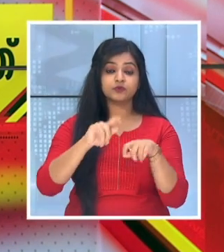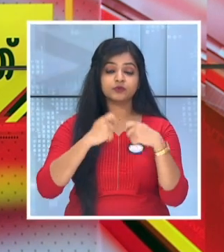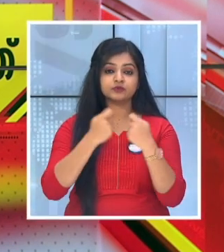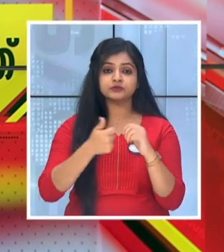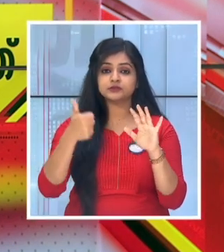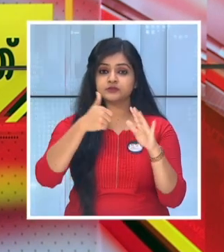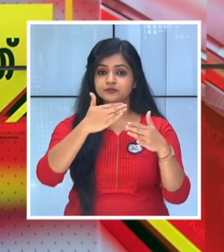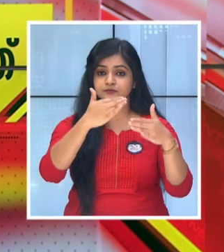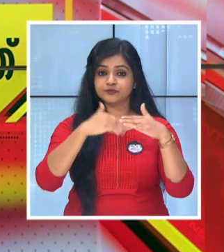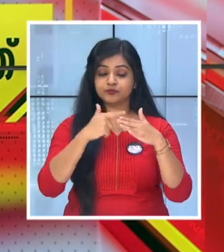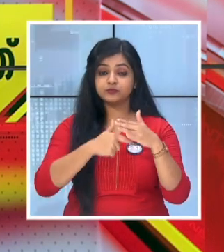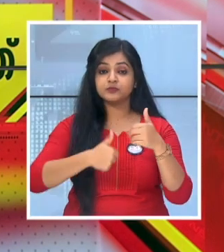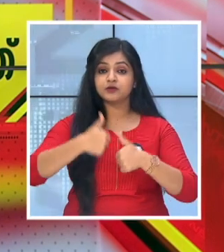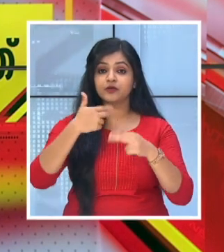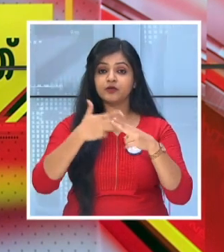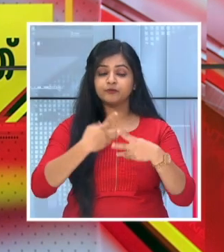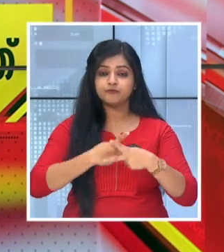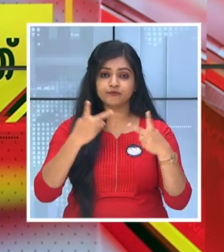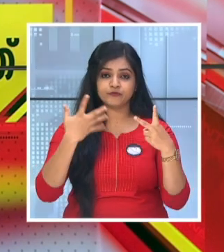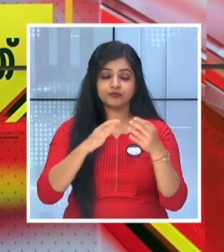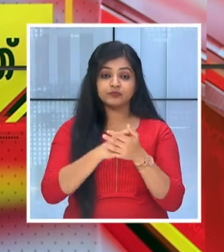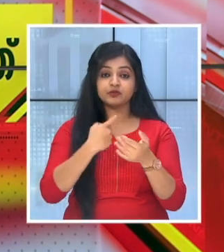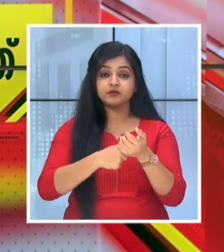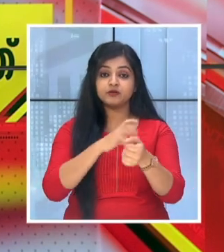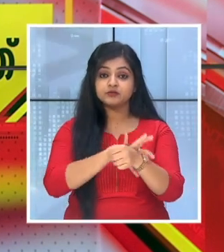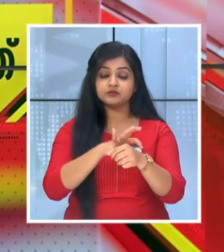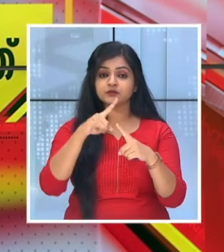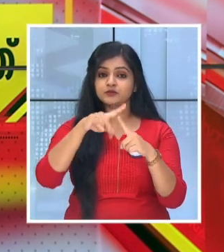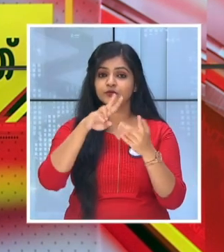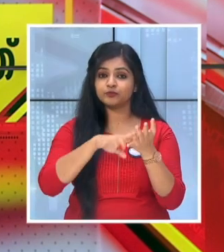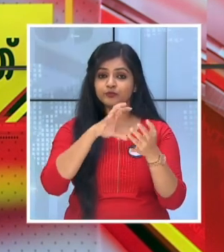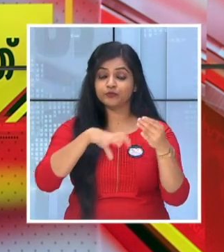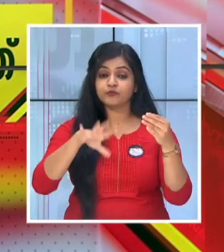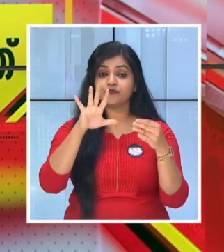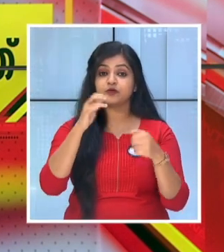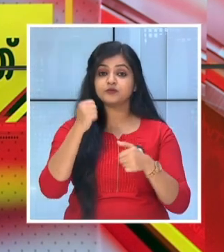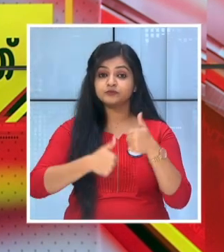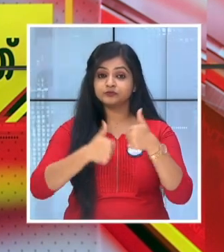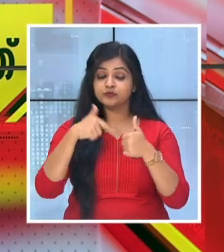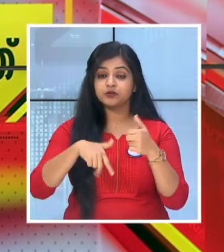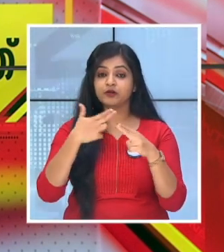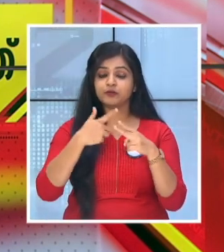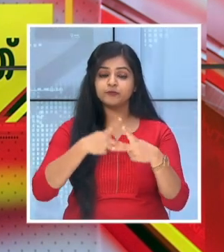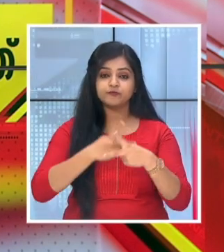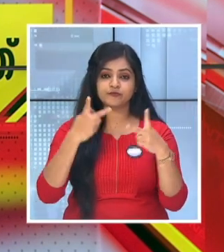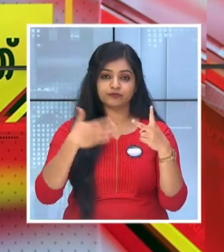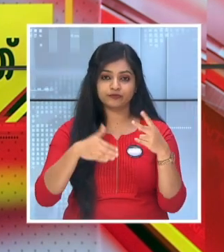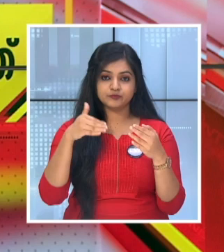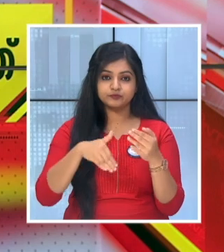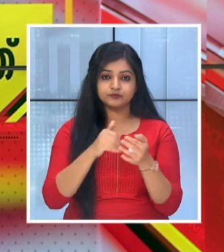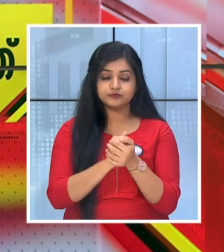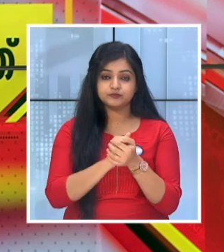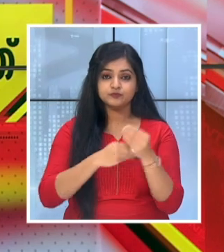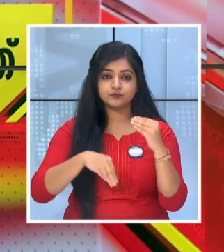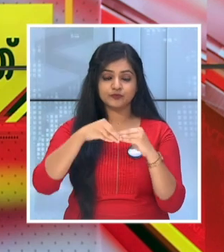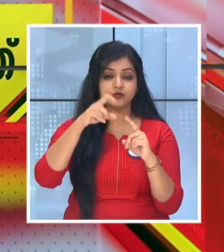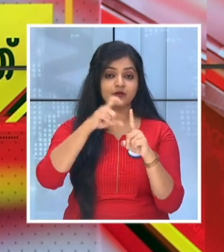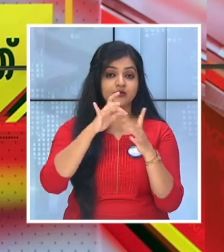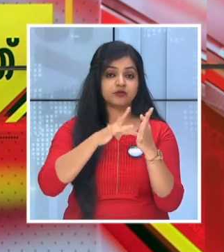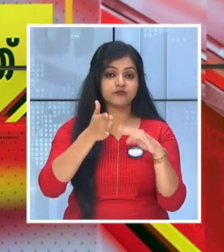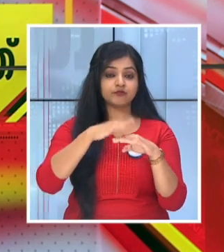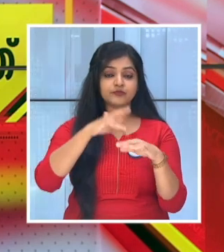ഘട്ട സ്ഥാനാർത്ഥി പട്ടിക പ്രഖ്യാപിച്ചു. രാജസ്ഥാൻ, തമിഴ്നാട് സംസ്ഥാനങ്ങളിലെ 5 സീറ്റുകളിലേക്കുള്ള സ്ഥാനാർത്ഥികളെയാണ് പ്രഖ്യാപിച്ചത്. നിതിൻ അംബുജൻ ഡൽഹിയിൽ